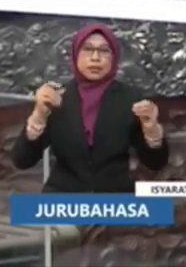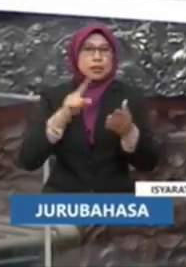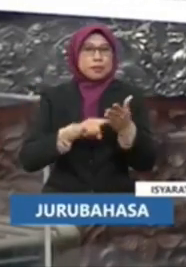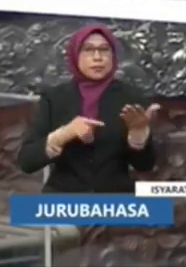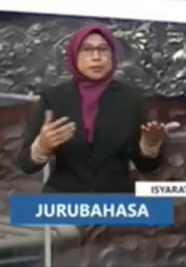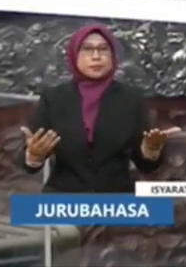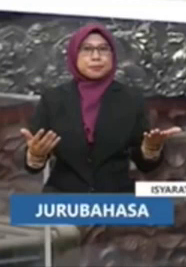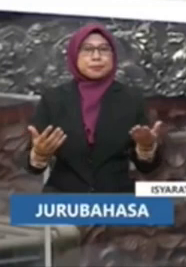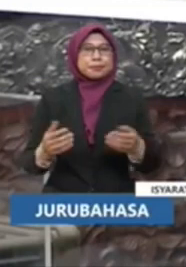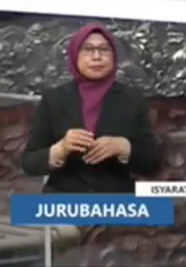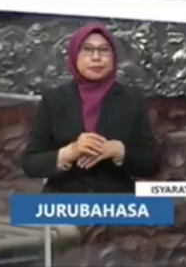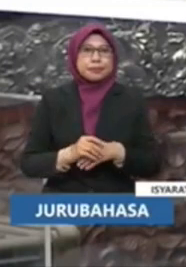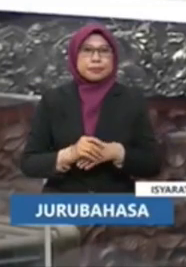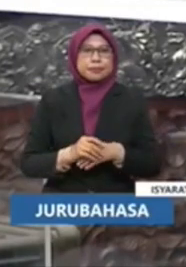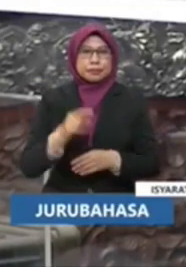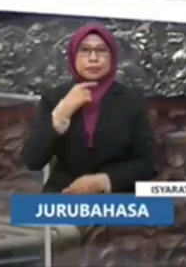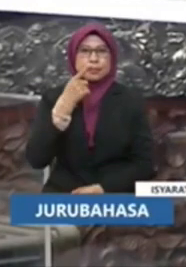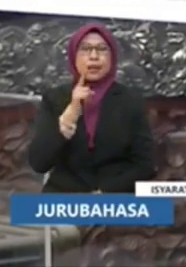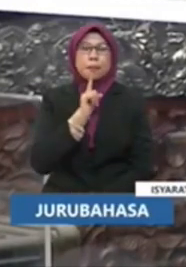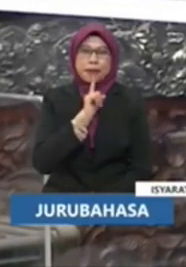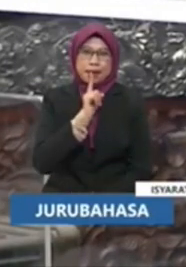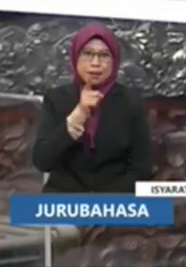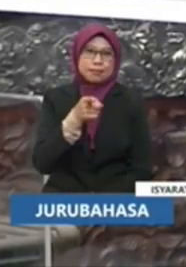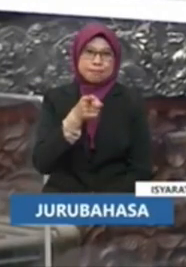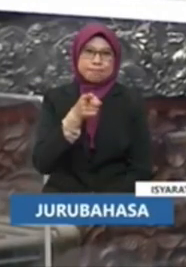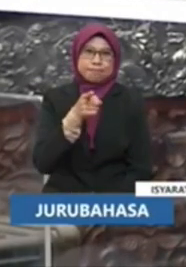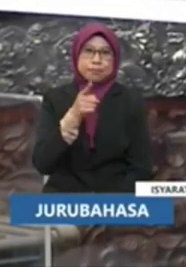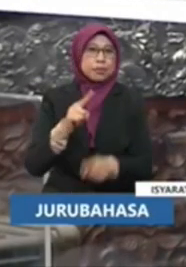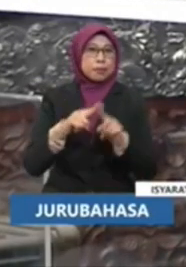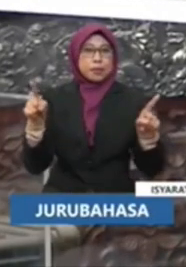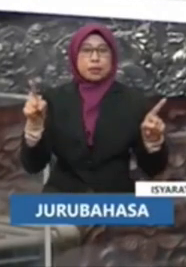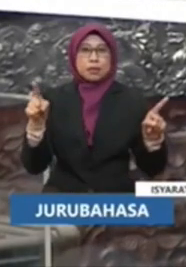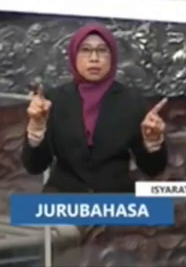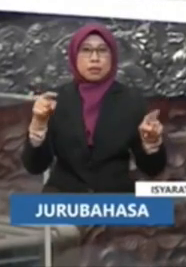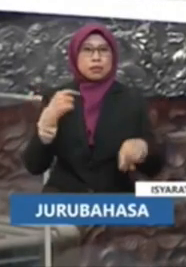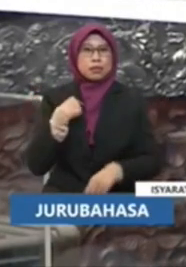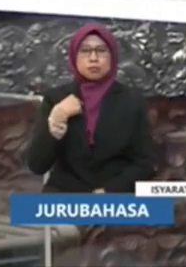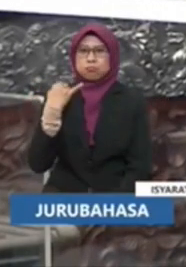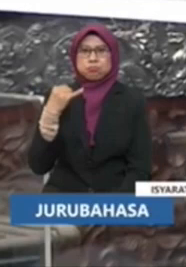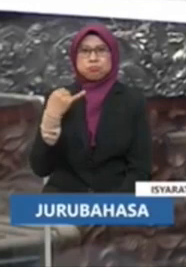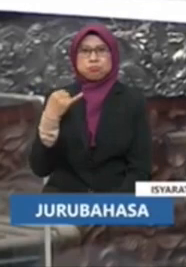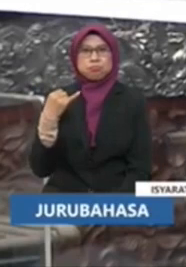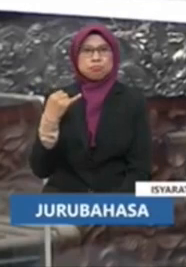yang Ibu katakan itu adalah benar, tetapi kita tidak boleh memberi